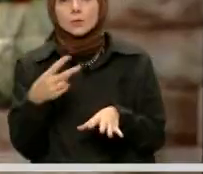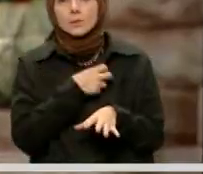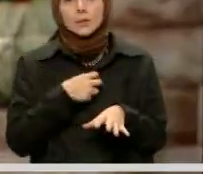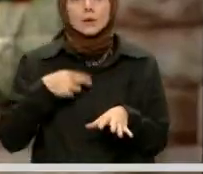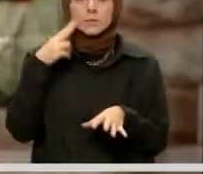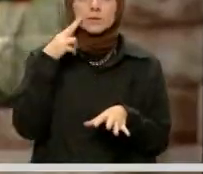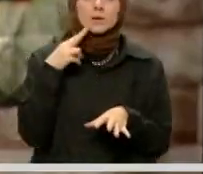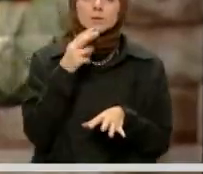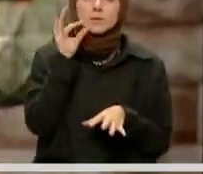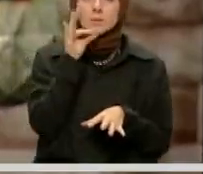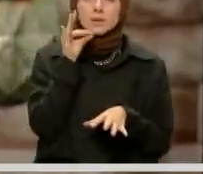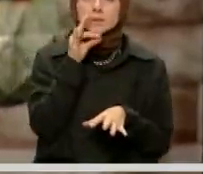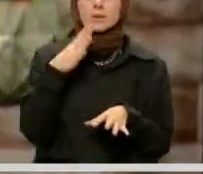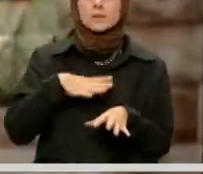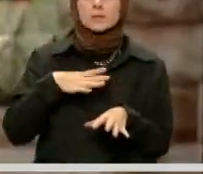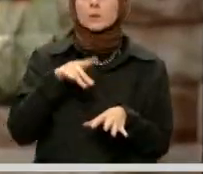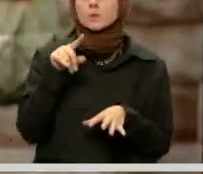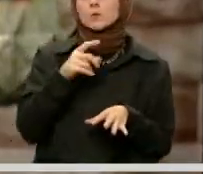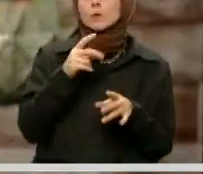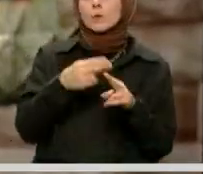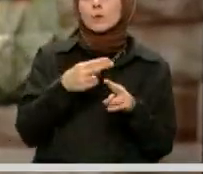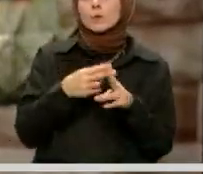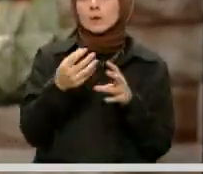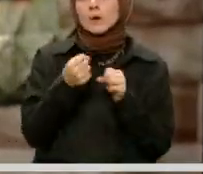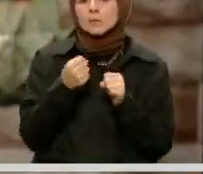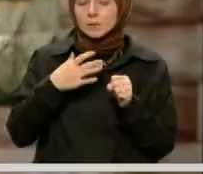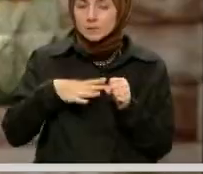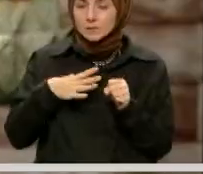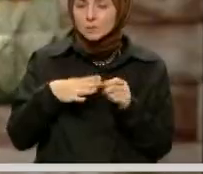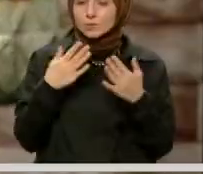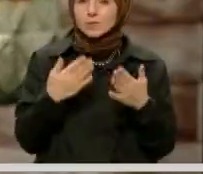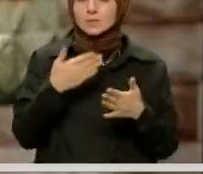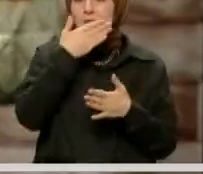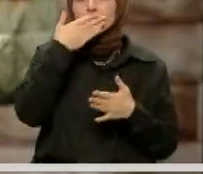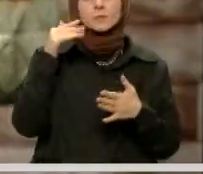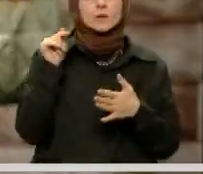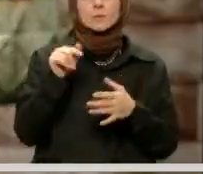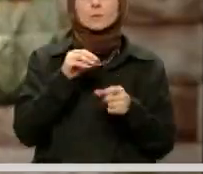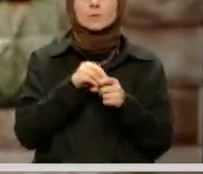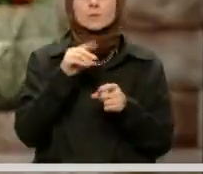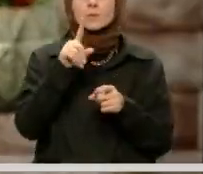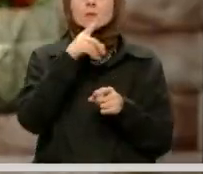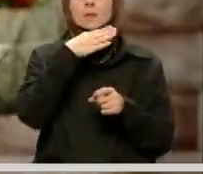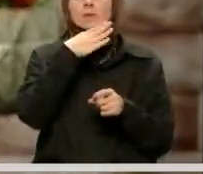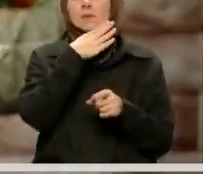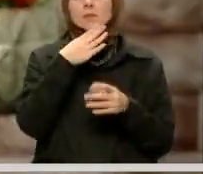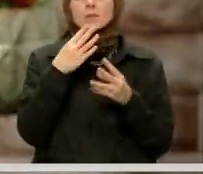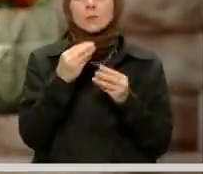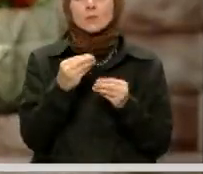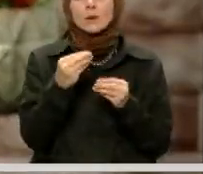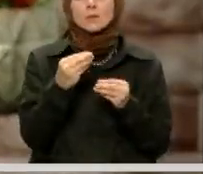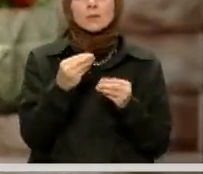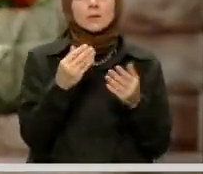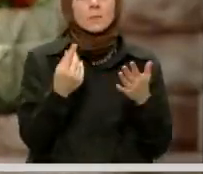benzemek istiyoruz. Ona tabi olmak, ona örnek almak istiyoruz. İşte Ramazan bunun için bir fırsat. Mukabelelerimize onu örnek